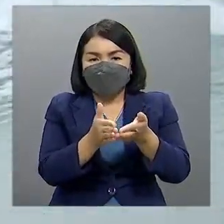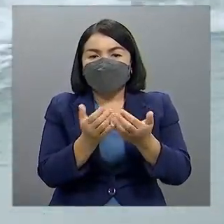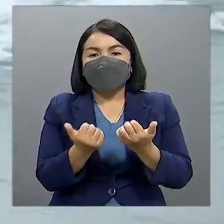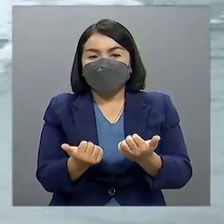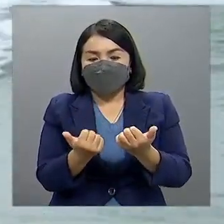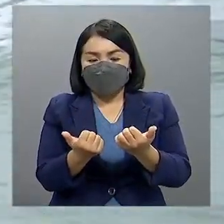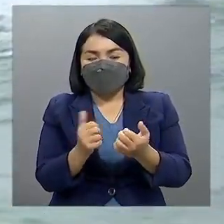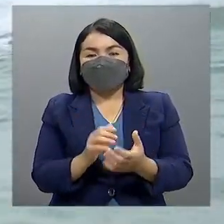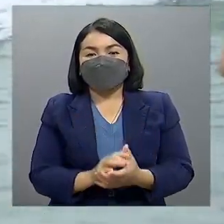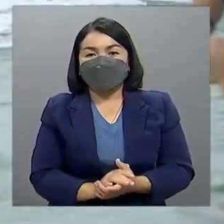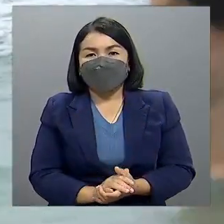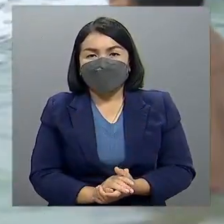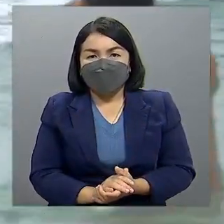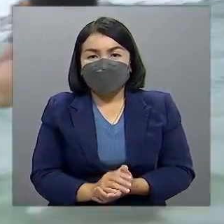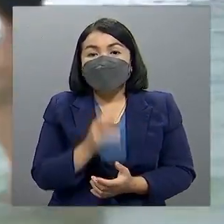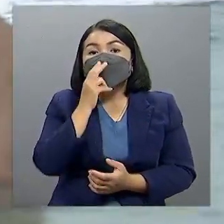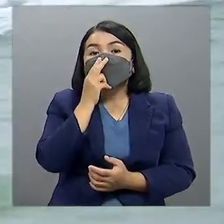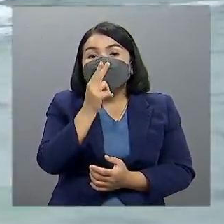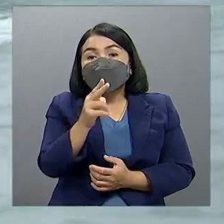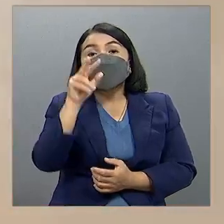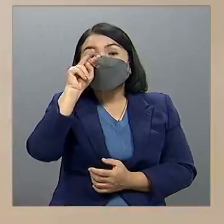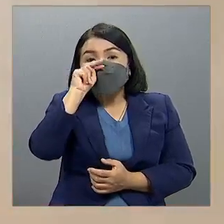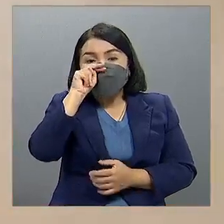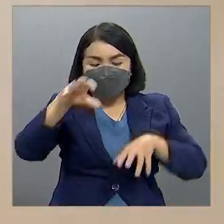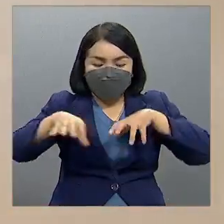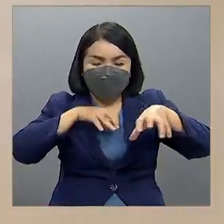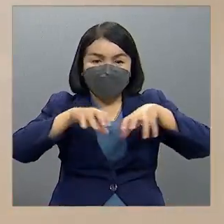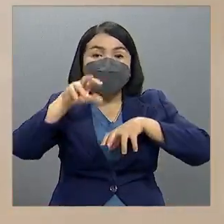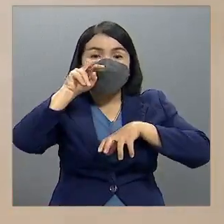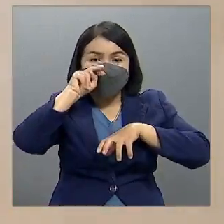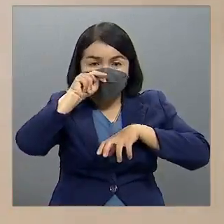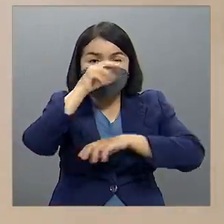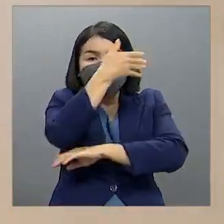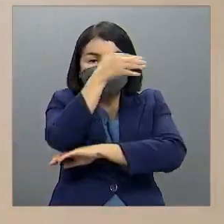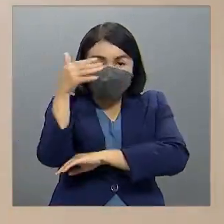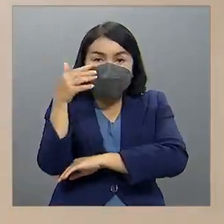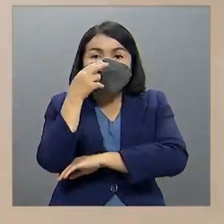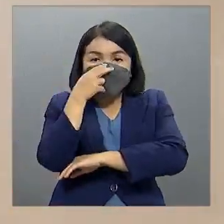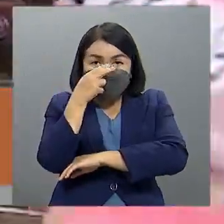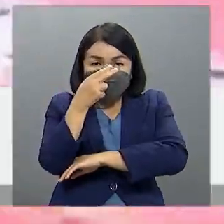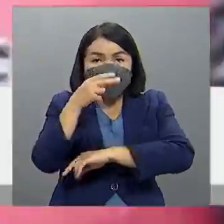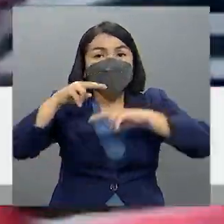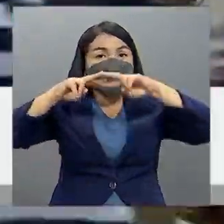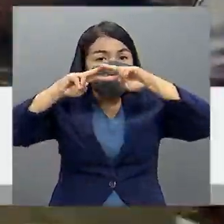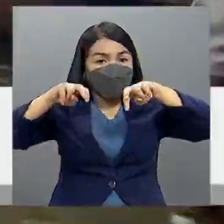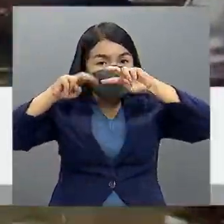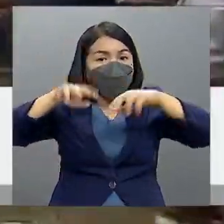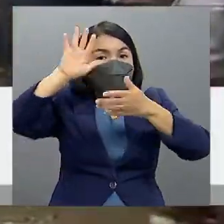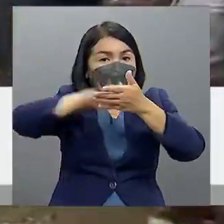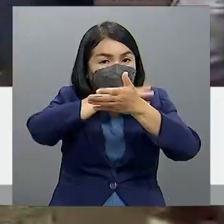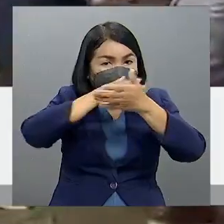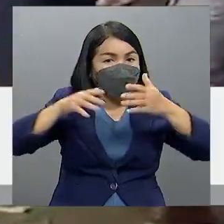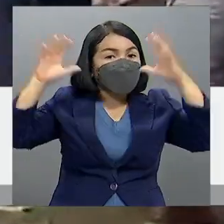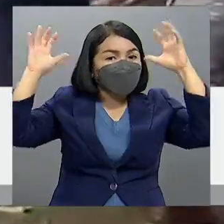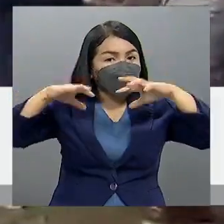านของกองอำนวยการน้ำแห่งชาติหรือว่ากอนช.ประเมินและวิเคราะห์สถานการณ์น้ำจากแผนที่ฝนคาดการณ์วันแมป